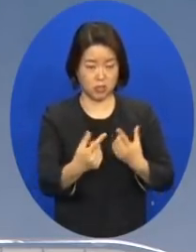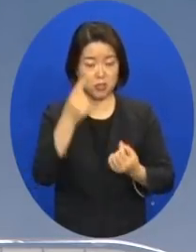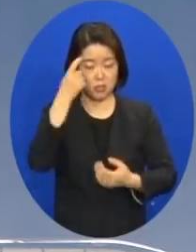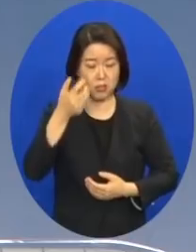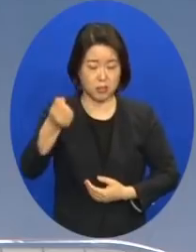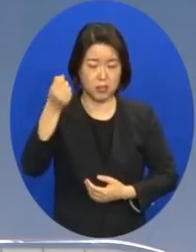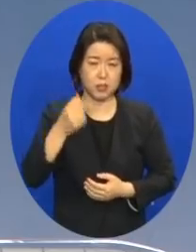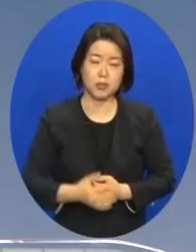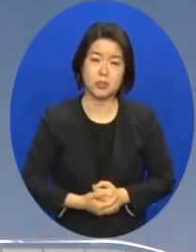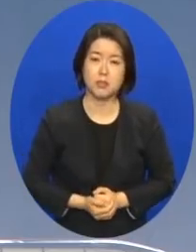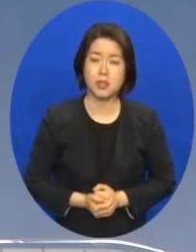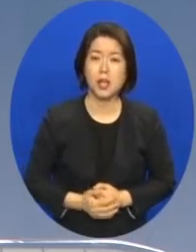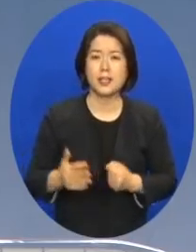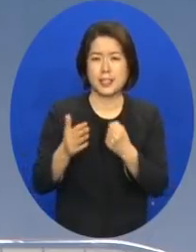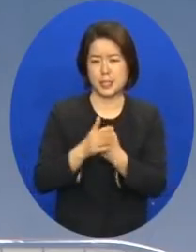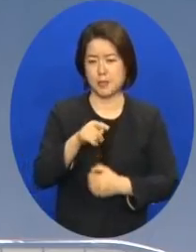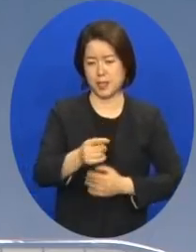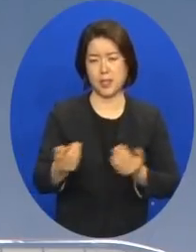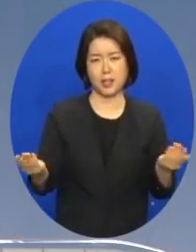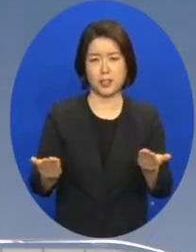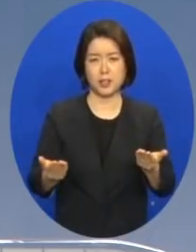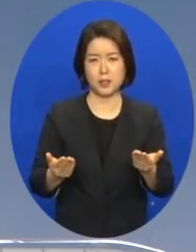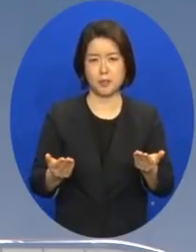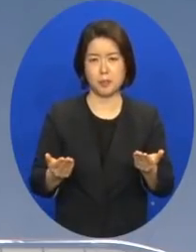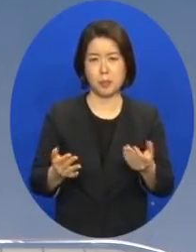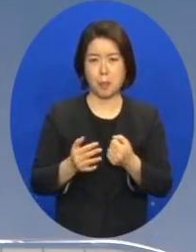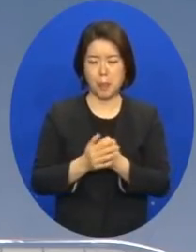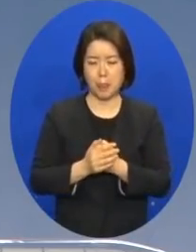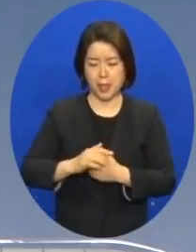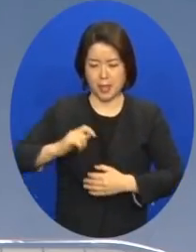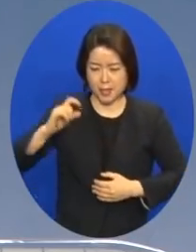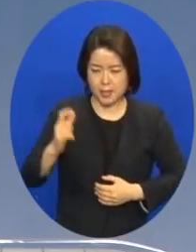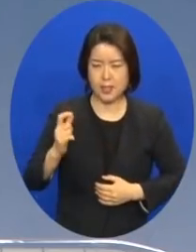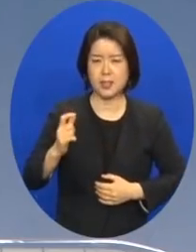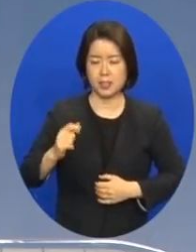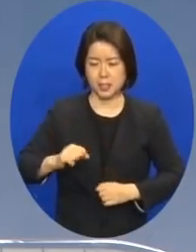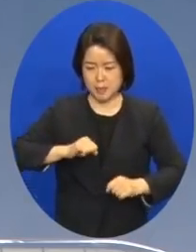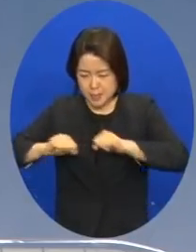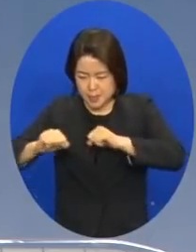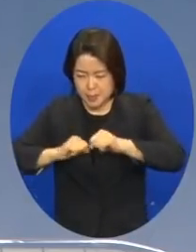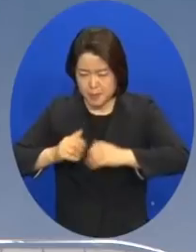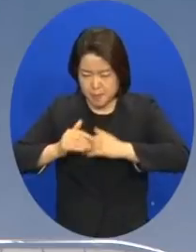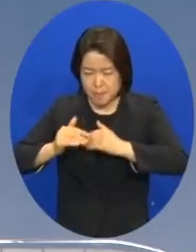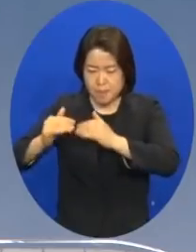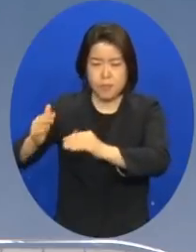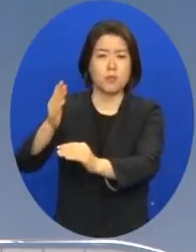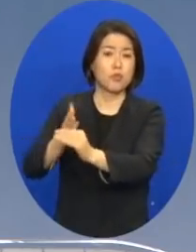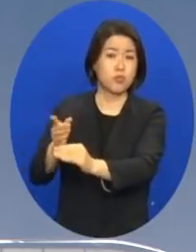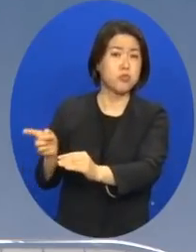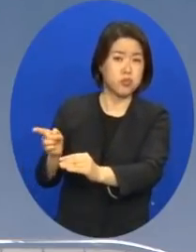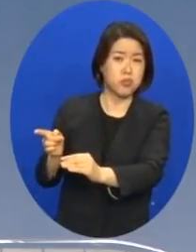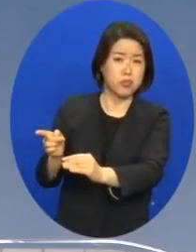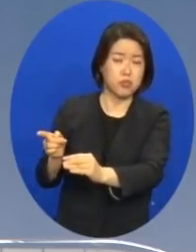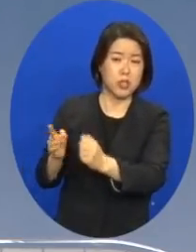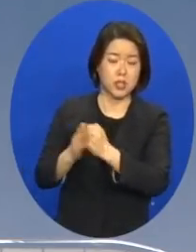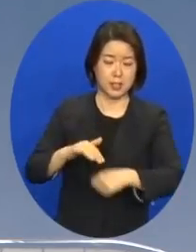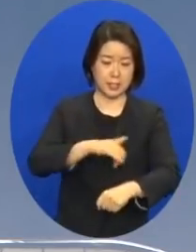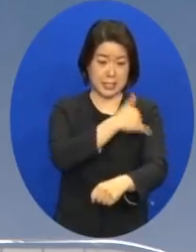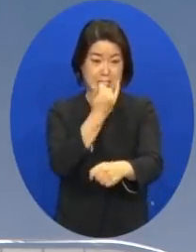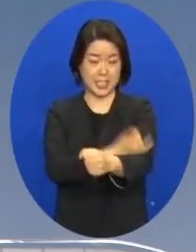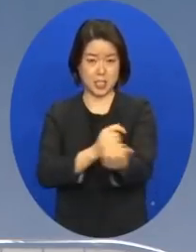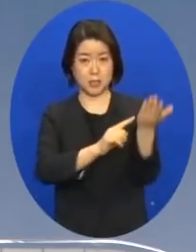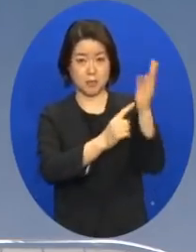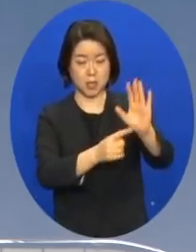생각합니다. 그러니까 이 일을 그렇게 강행하려고 하는 거죠. 그들은 인권을